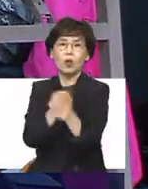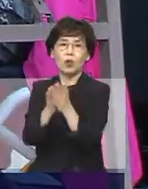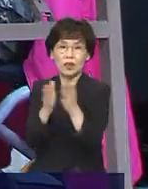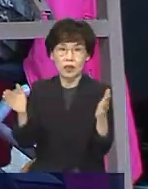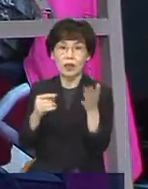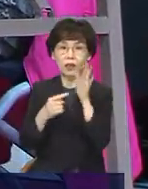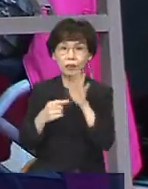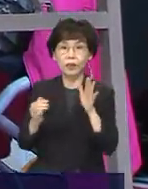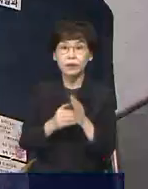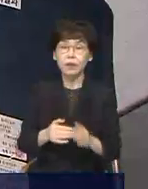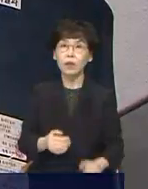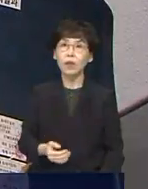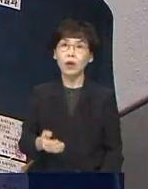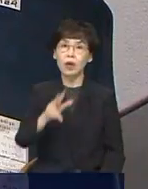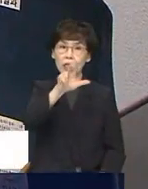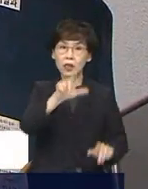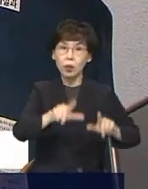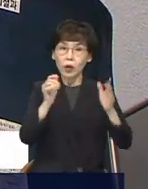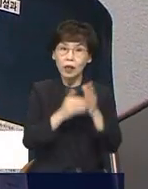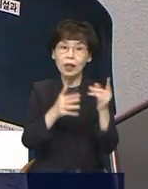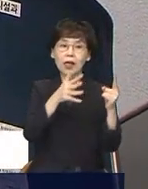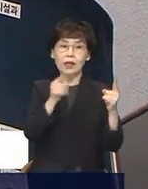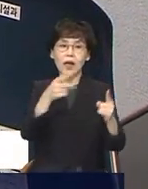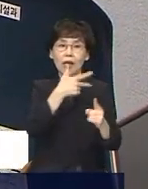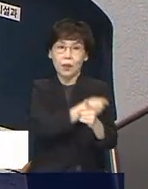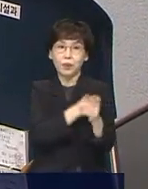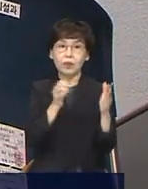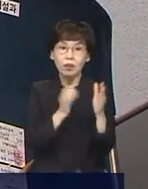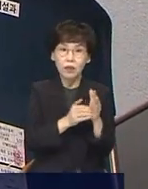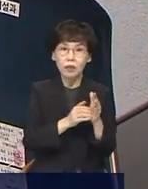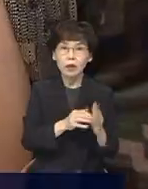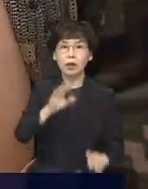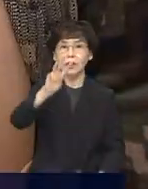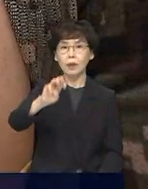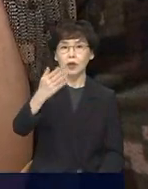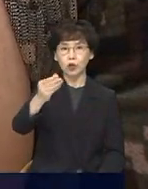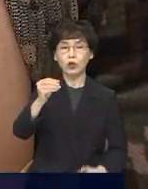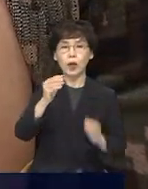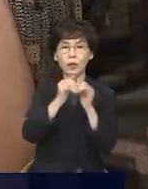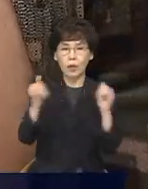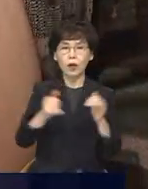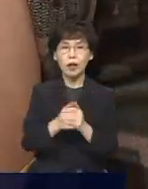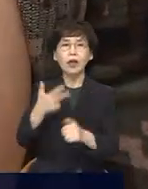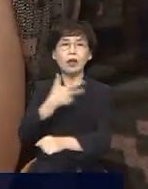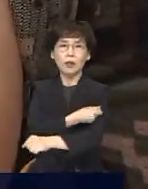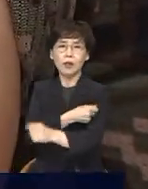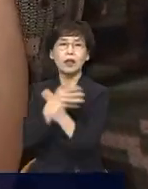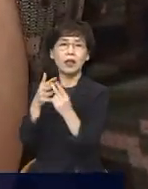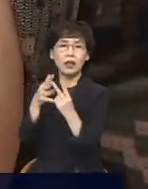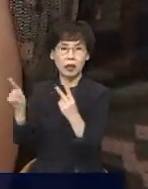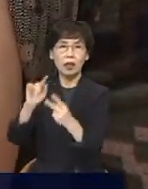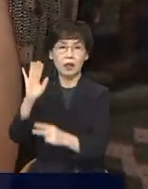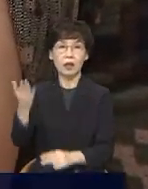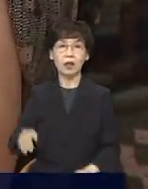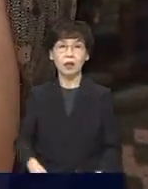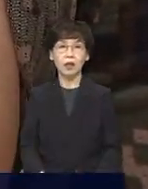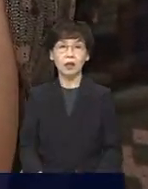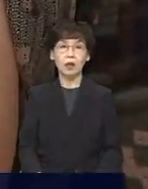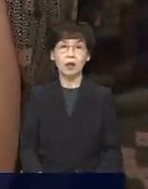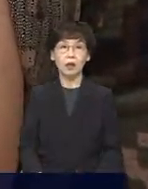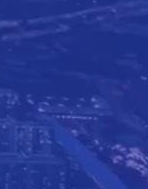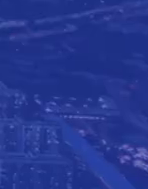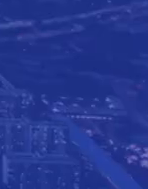밝혔습니다. 지난 25일까지 1차 접종을 마친 39만여 명이 대상입니다. SBS 김용태입니다.